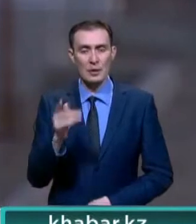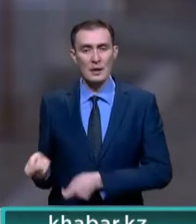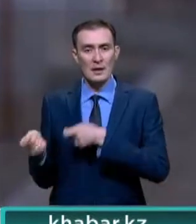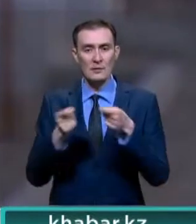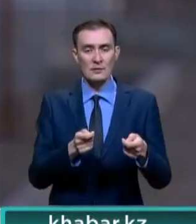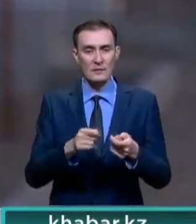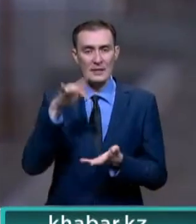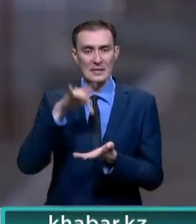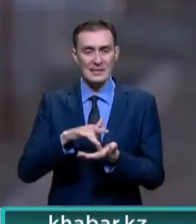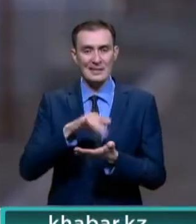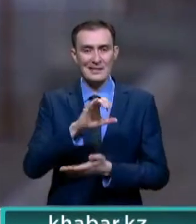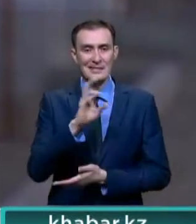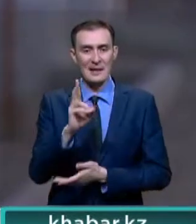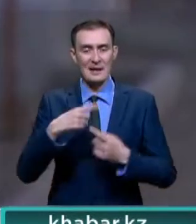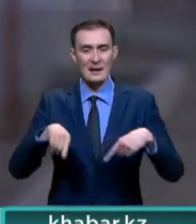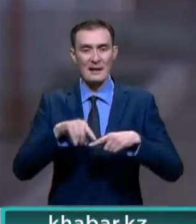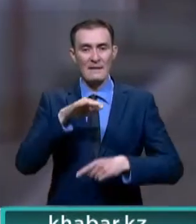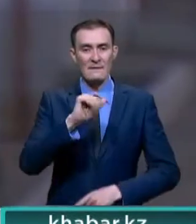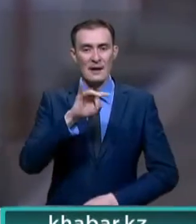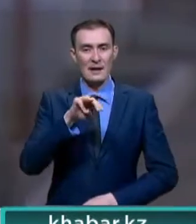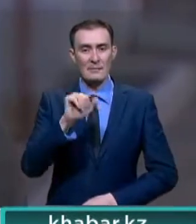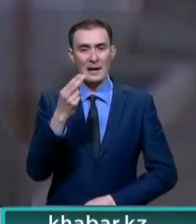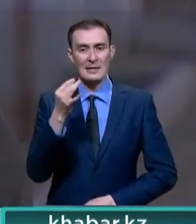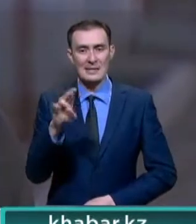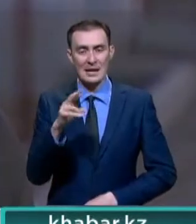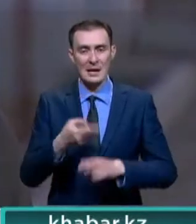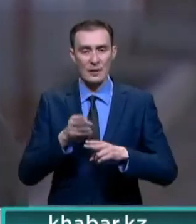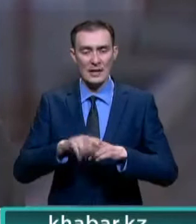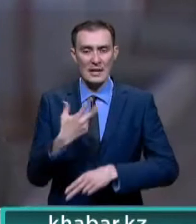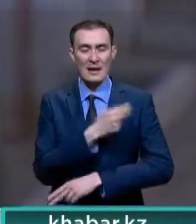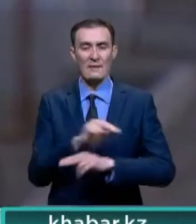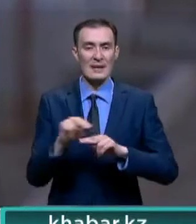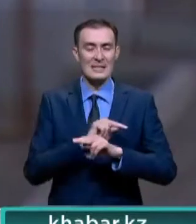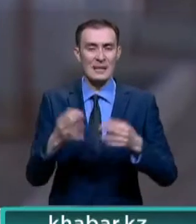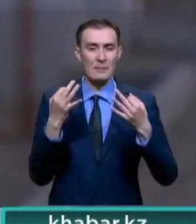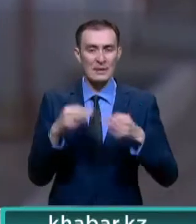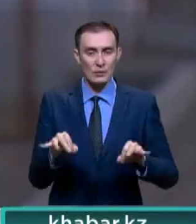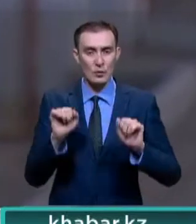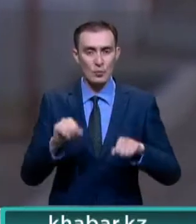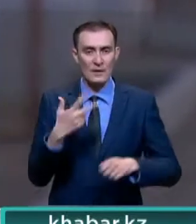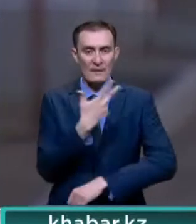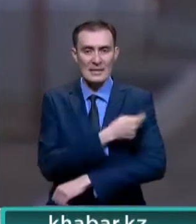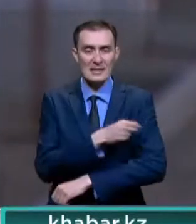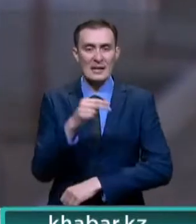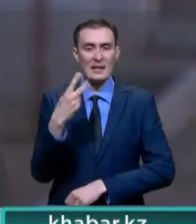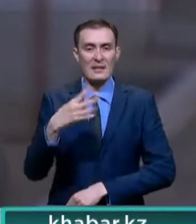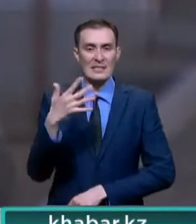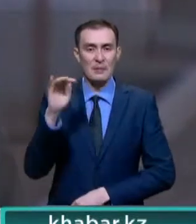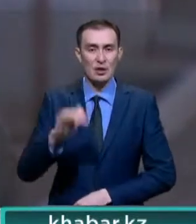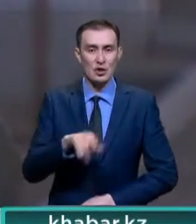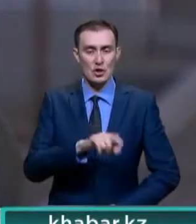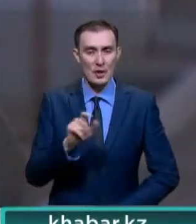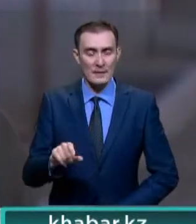хабы СК «Фармация». Данный объем вакцины позволит вакцинировать 25 тысяч